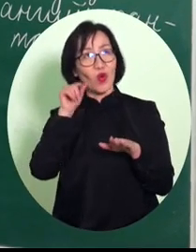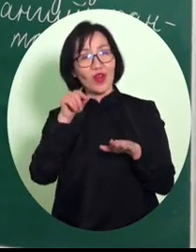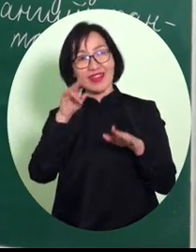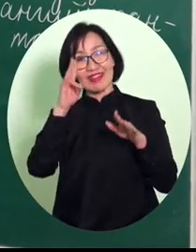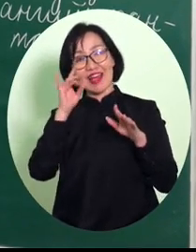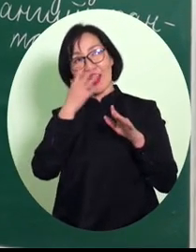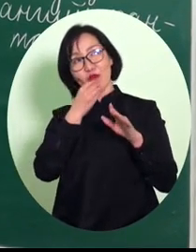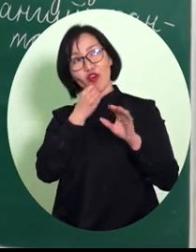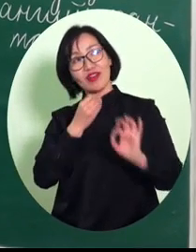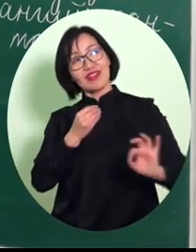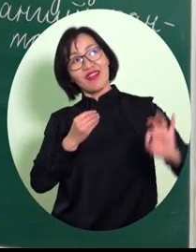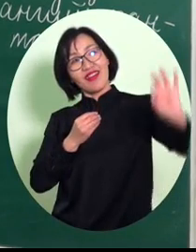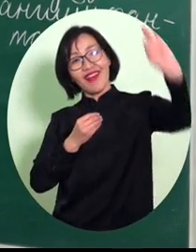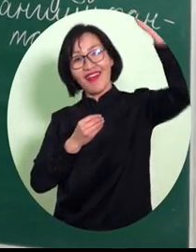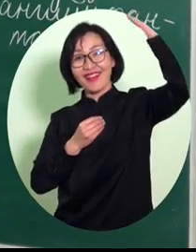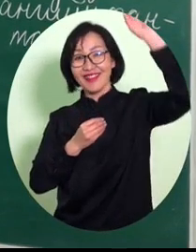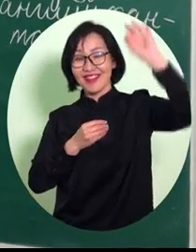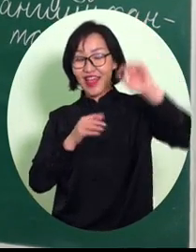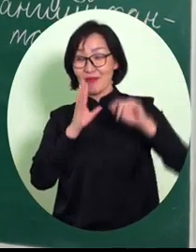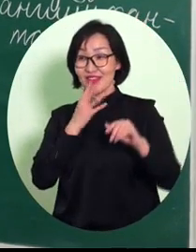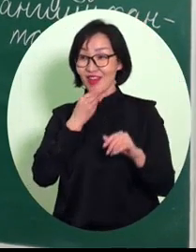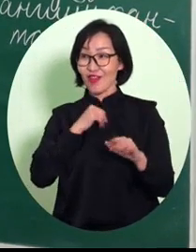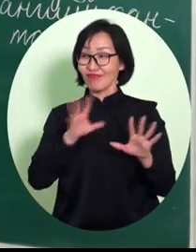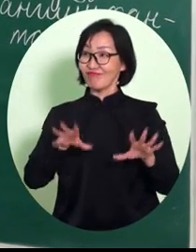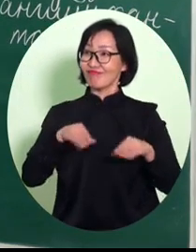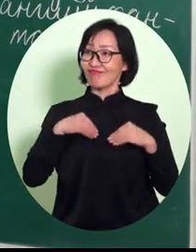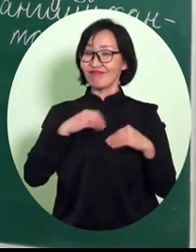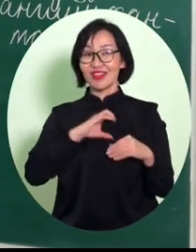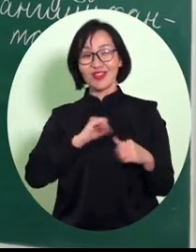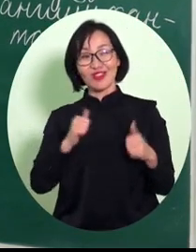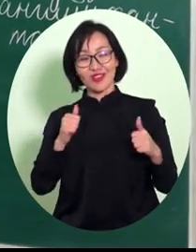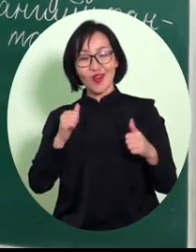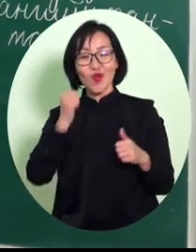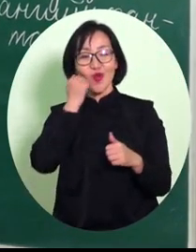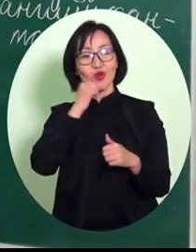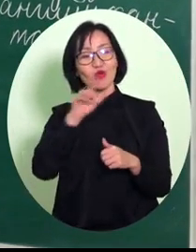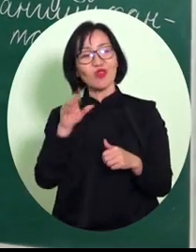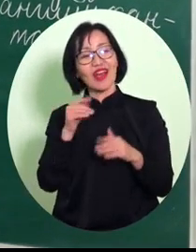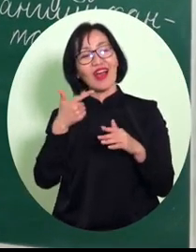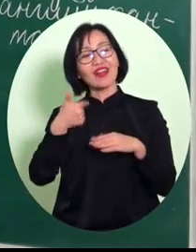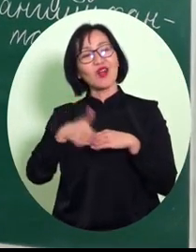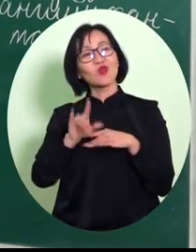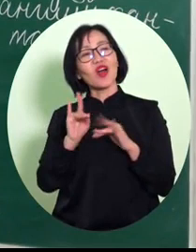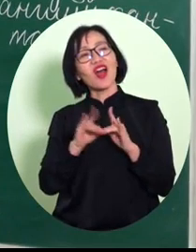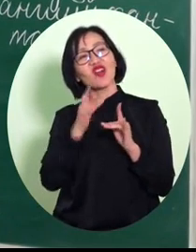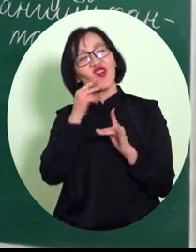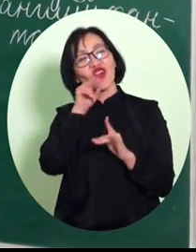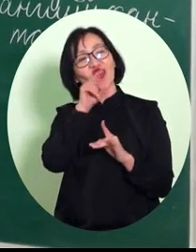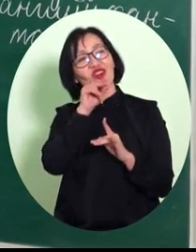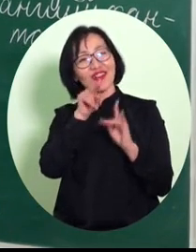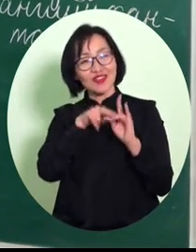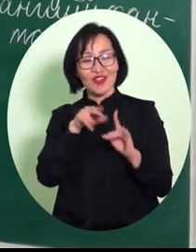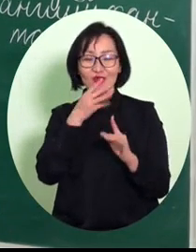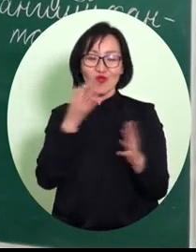жиргээл нар ээгээл нэг л сайхан болцсон байдаг. Мөн яадаг үлээ хөгшчүүд гадаа налаагаад сууж